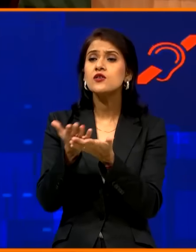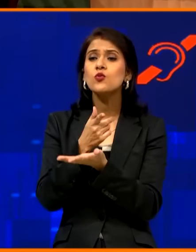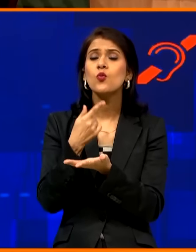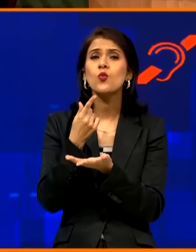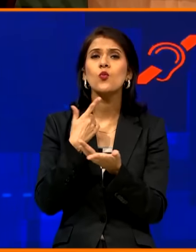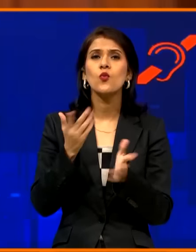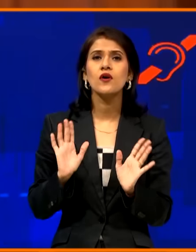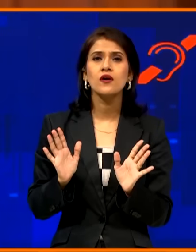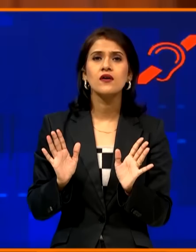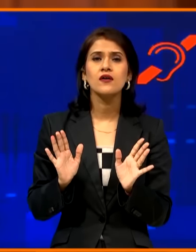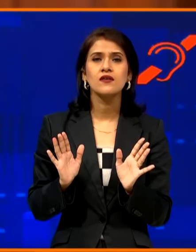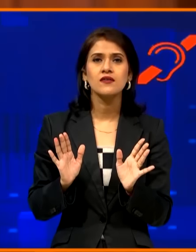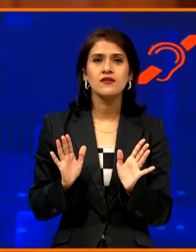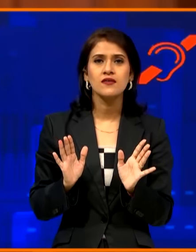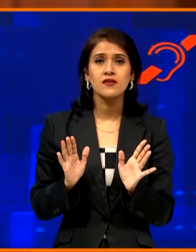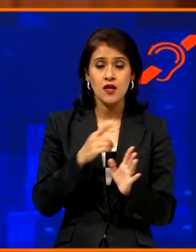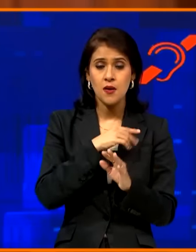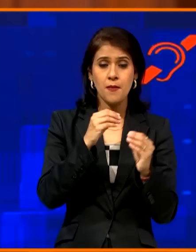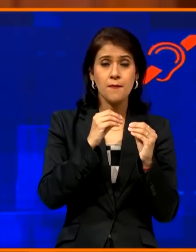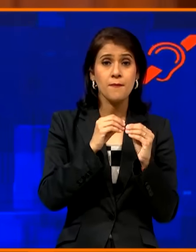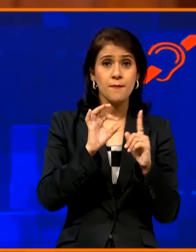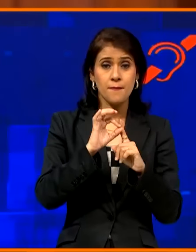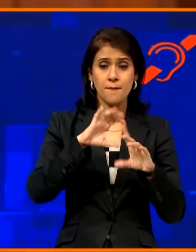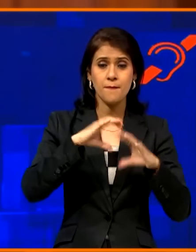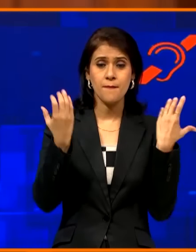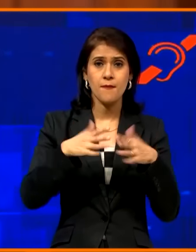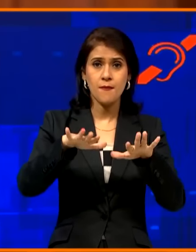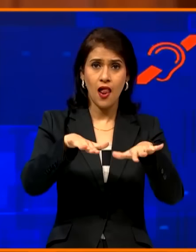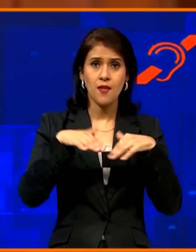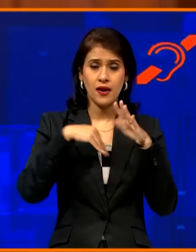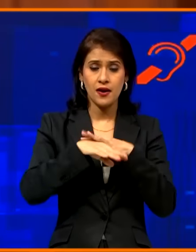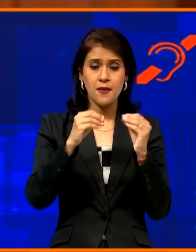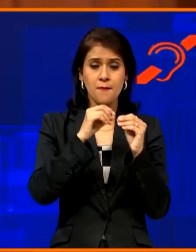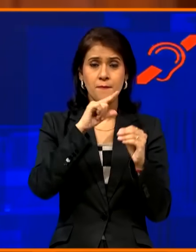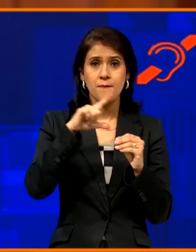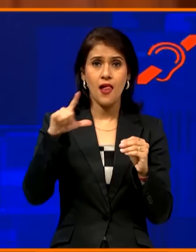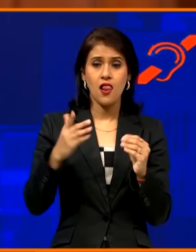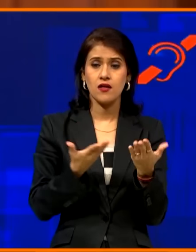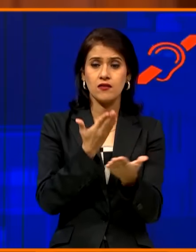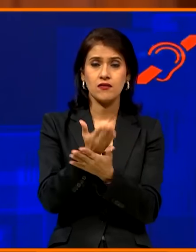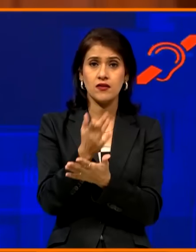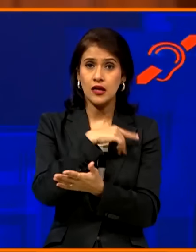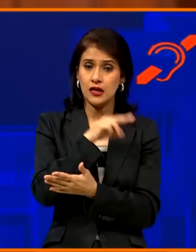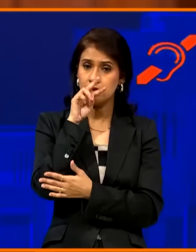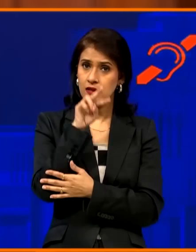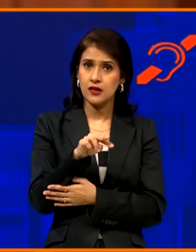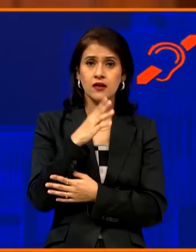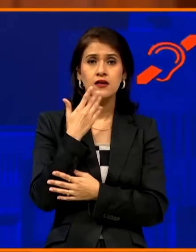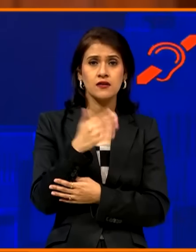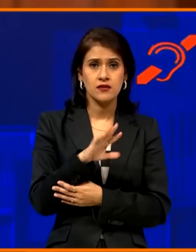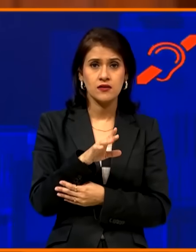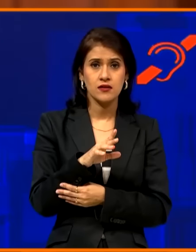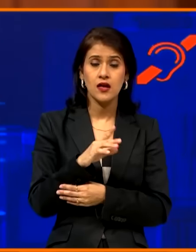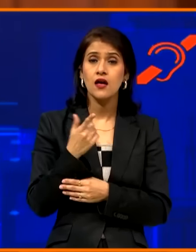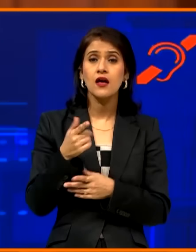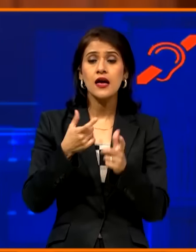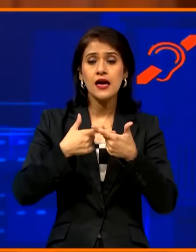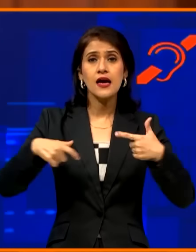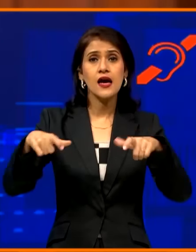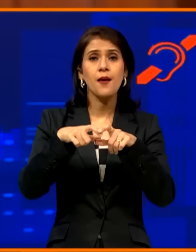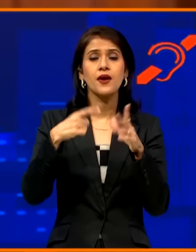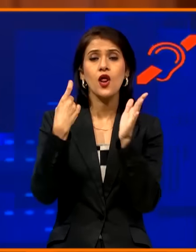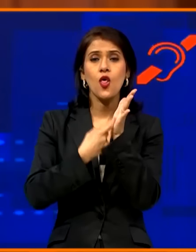में जो किरण रेजु जू है जो वो बिल पेश कर रहे थे उनकी बात सुनी थी उन्होंने कहा कि इसका बेसिस सच्चर कमेटी की रिपोर्ट र्ट है इसका